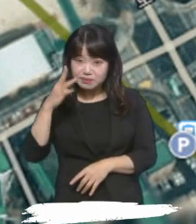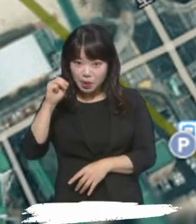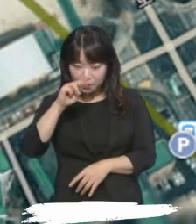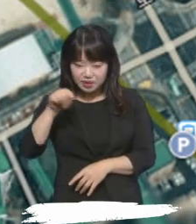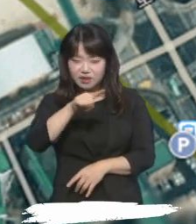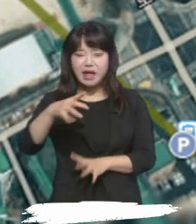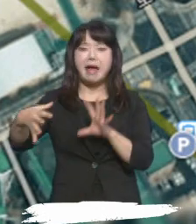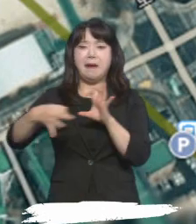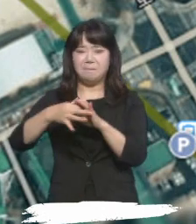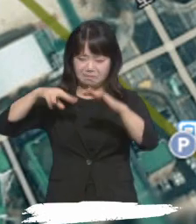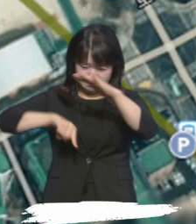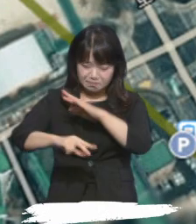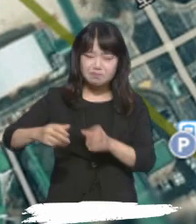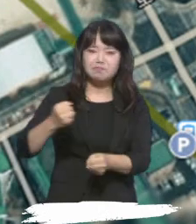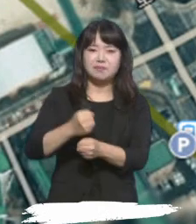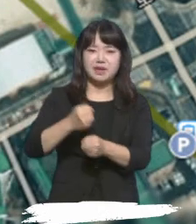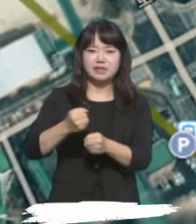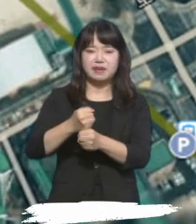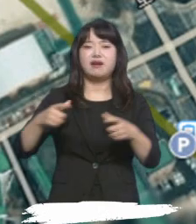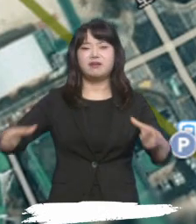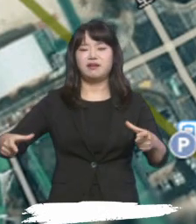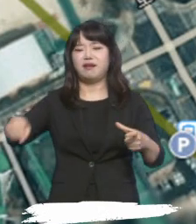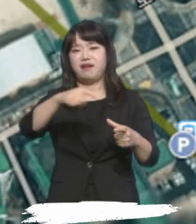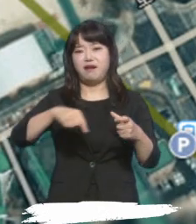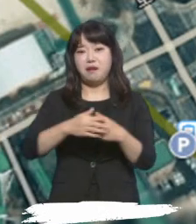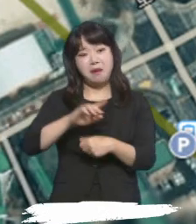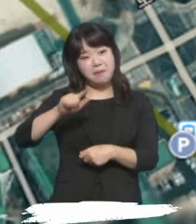196.3제곱미터입니다. 지하 터널 편입 구간은